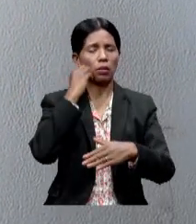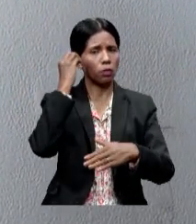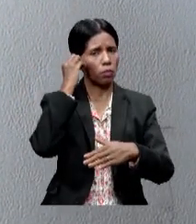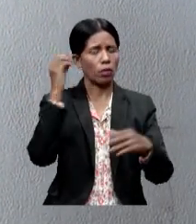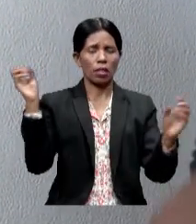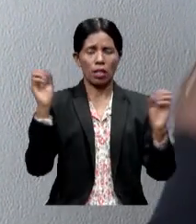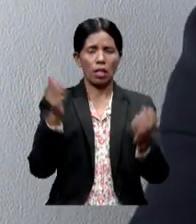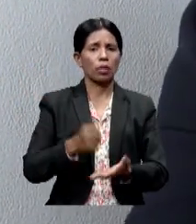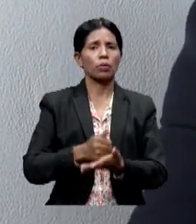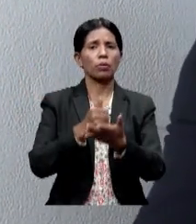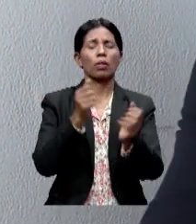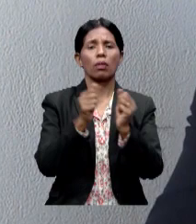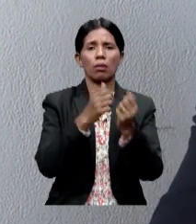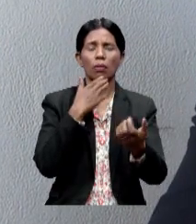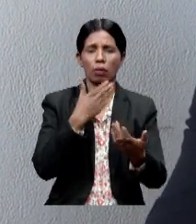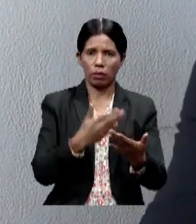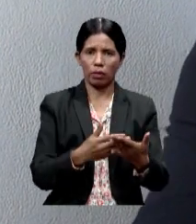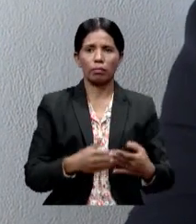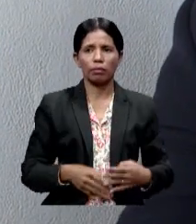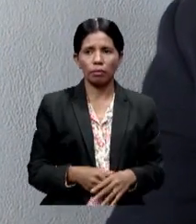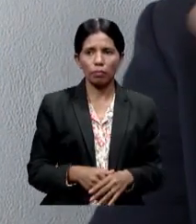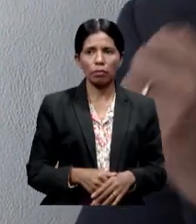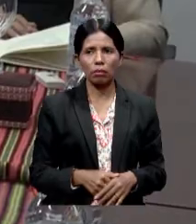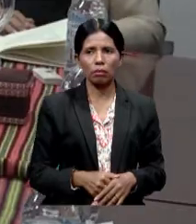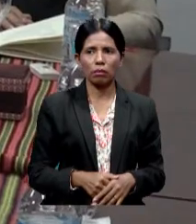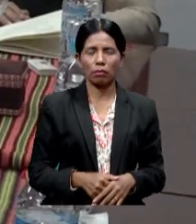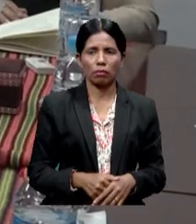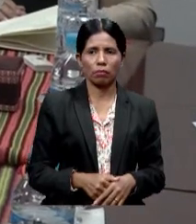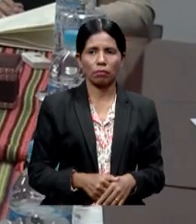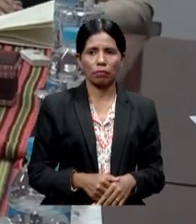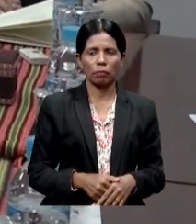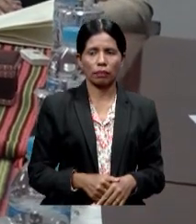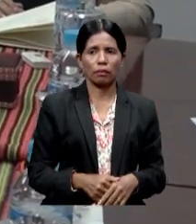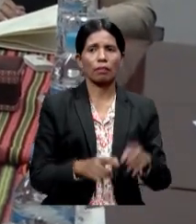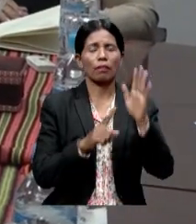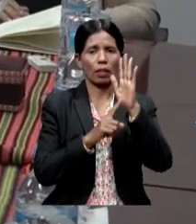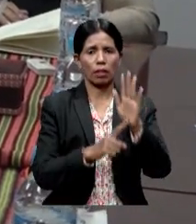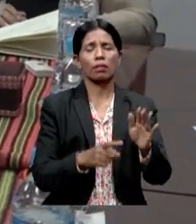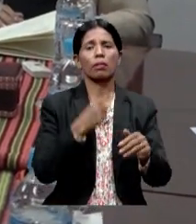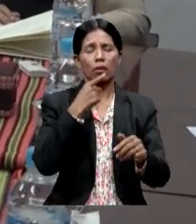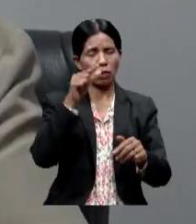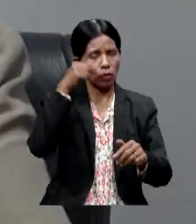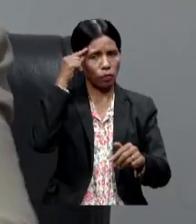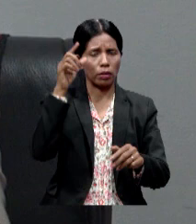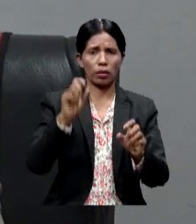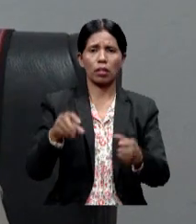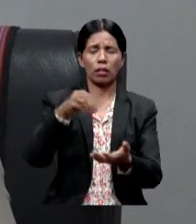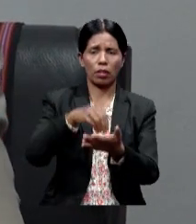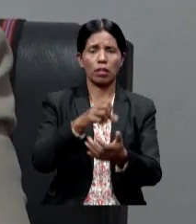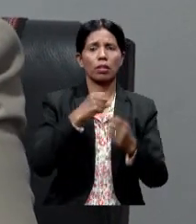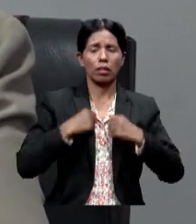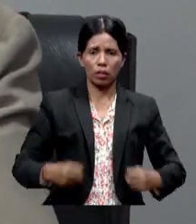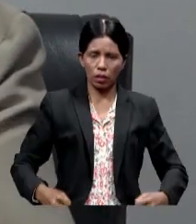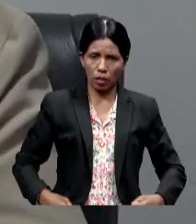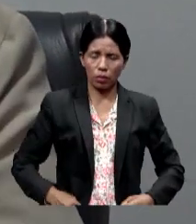atendimento nebe dia. So social and cultural barriers are there. Presi hatutan governo precisa investe makas iha Saudi